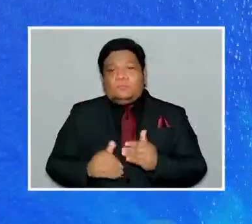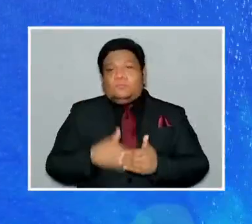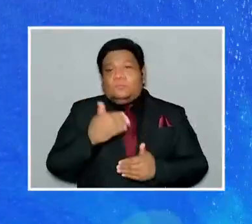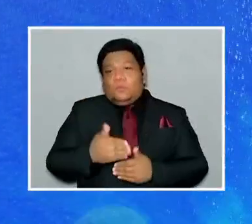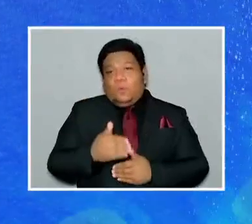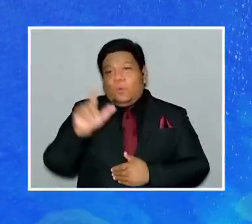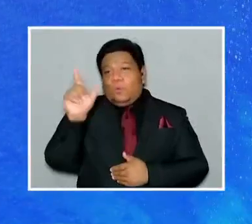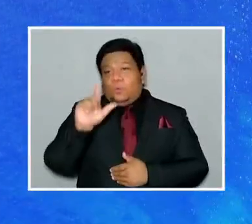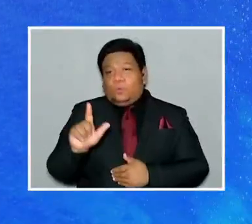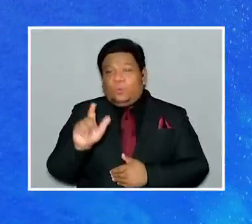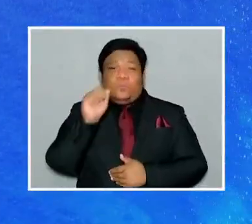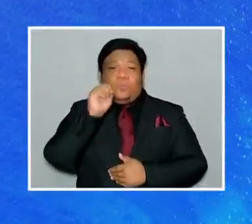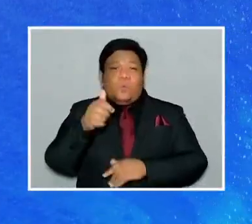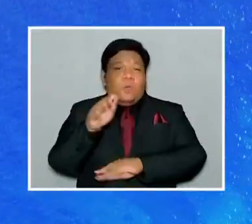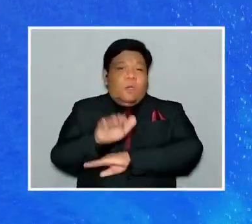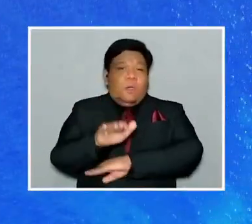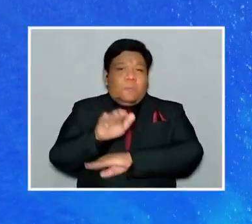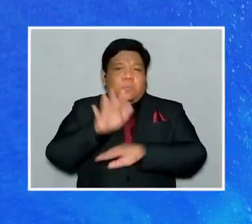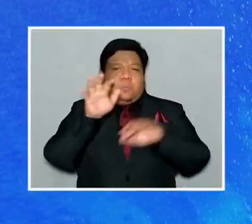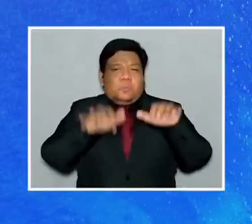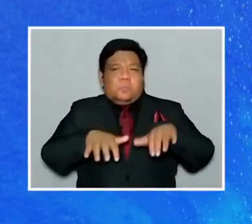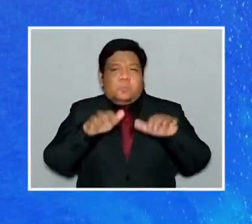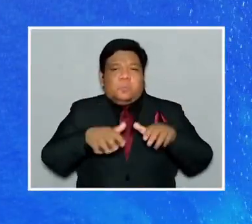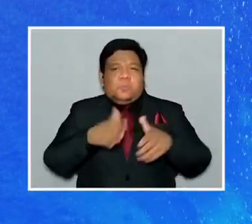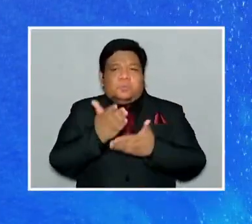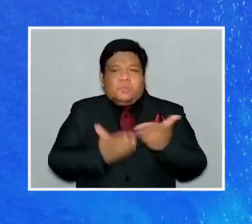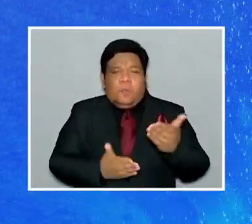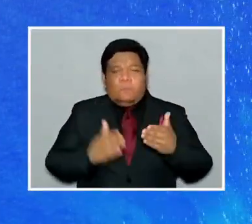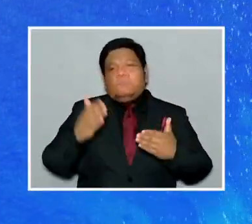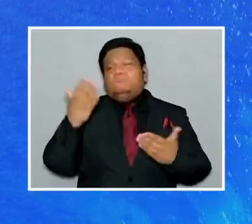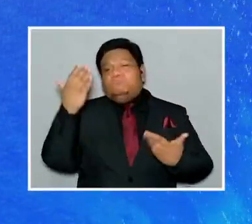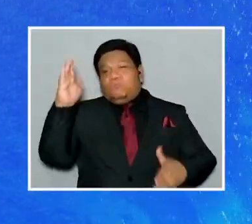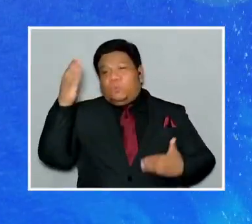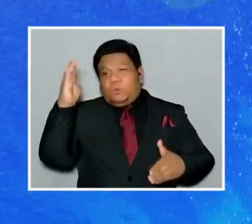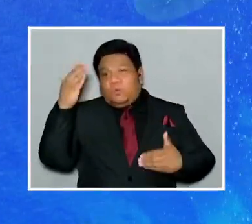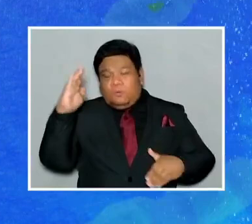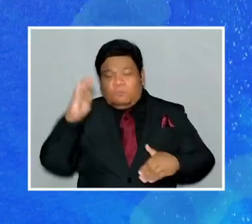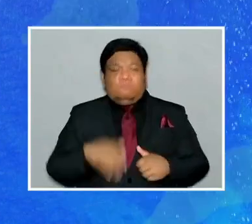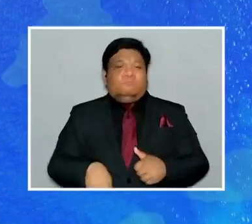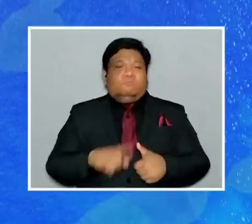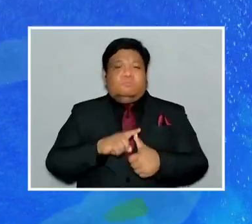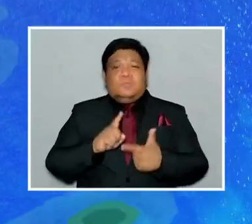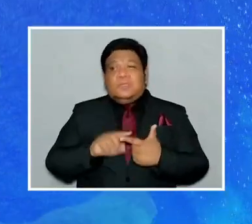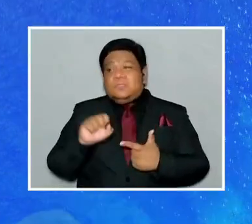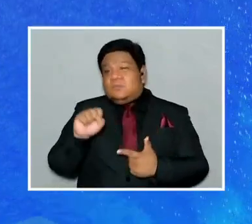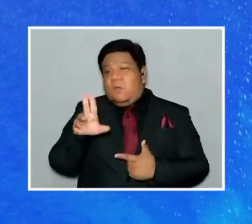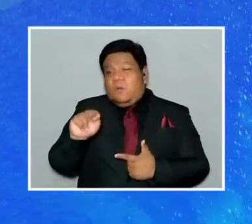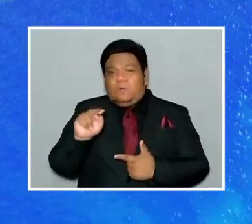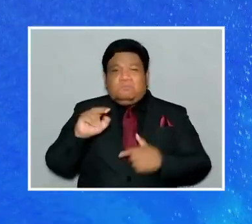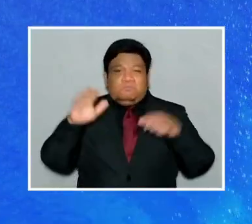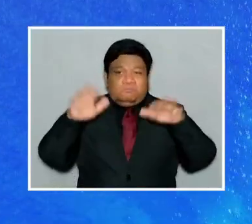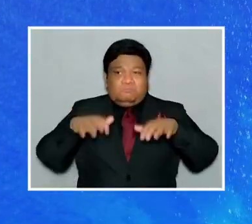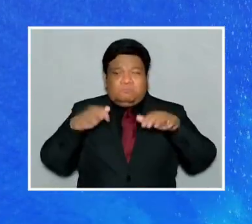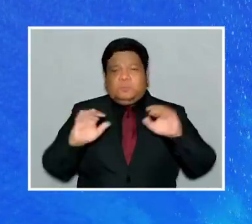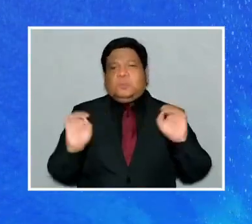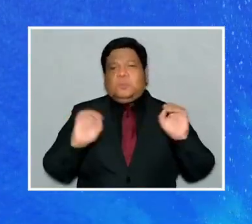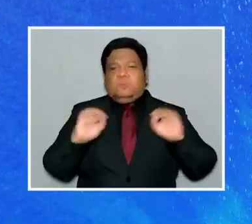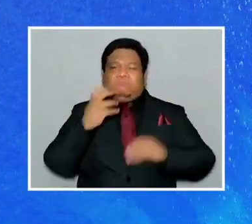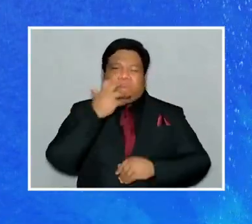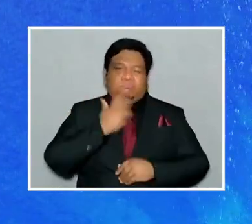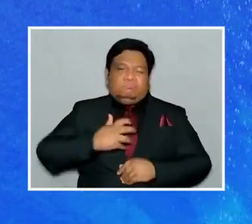may mahihinang ulan sa ilang bahagi ng Cordillera at sa Linggo mababa ang tsansa ng ulan buong araw sa malaking bahagi ng